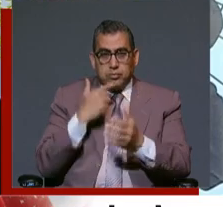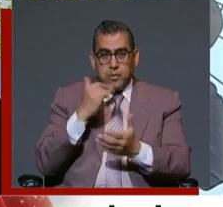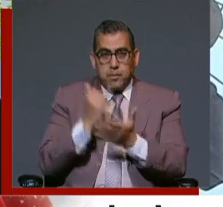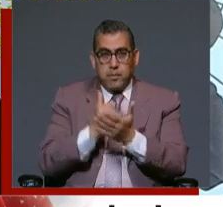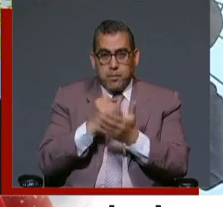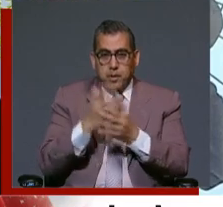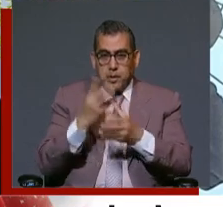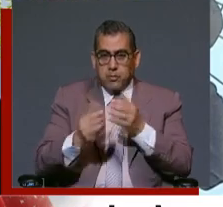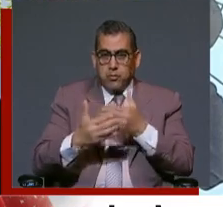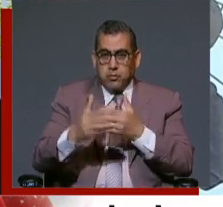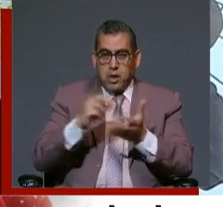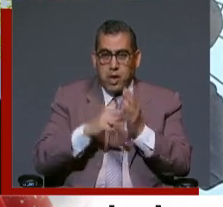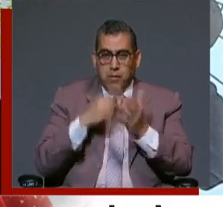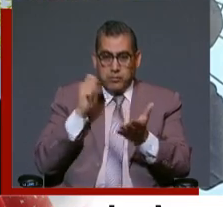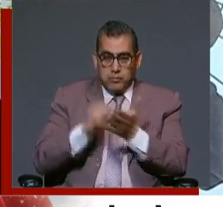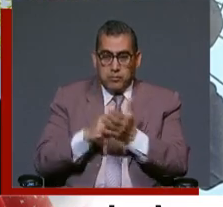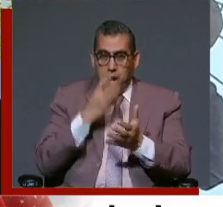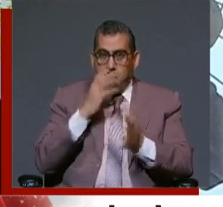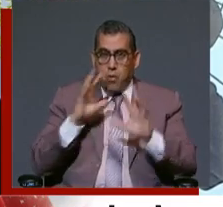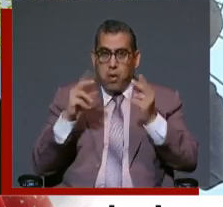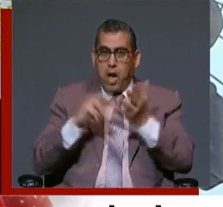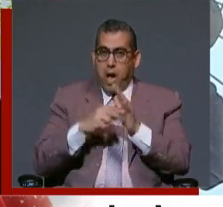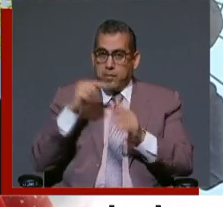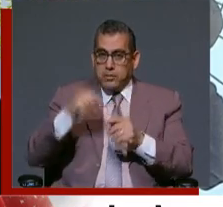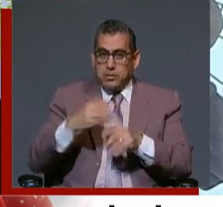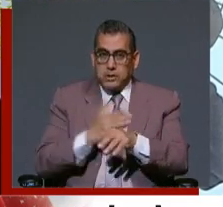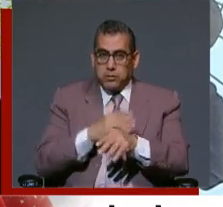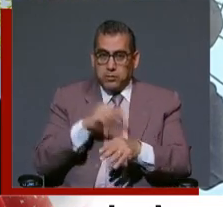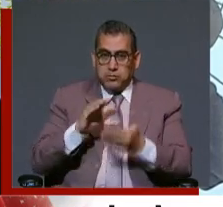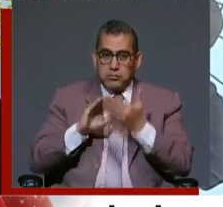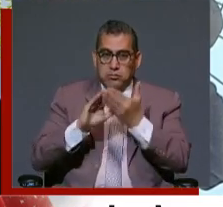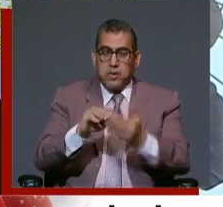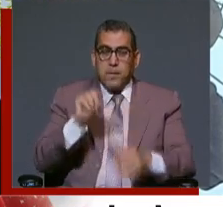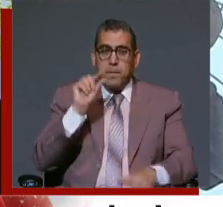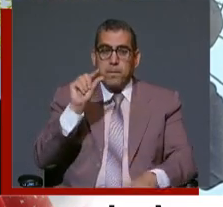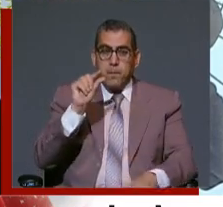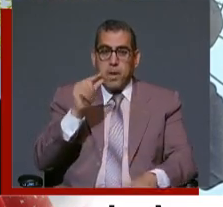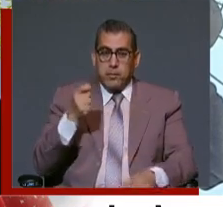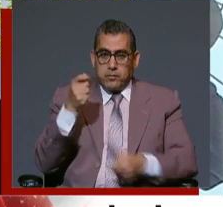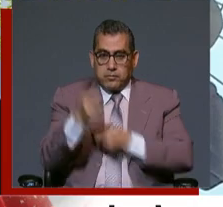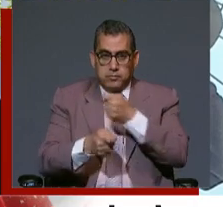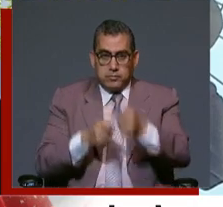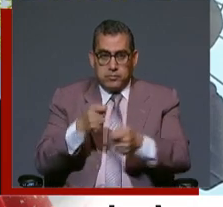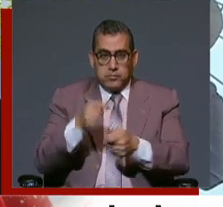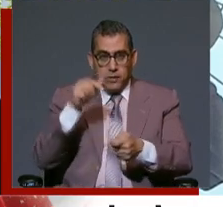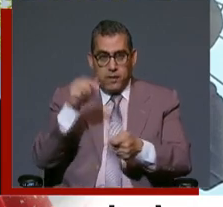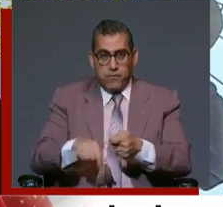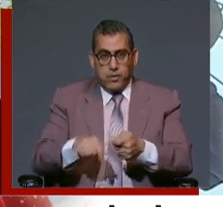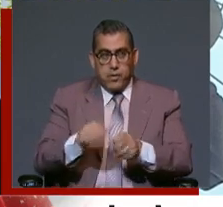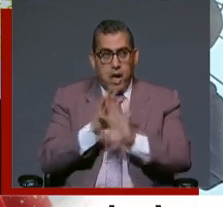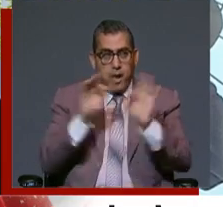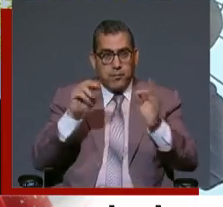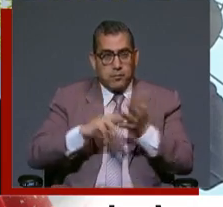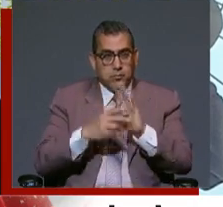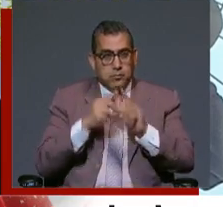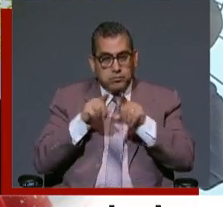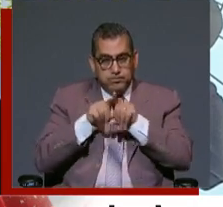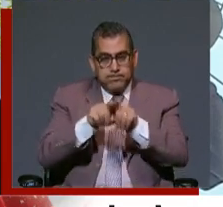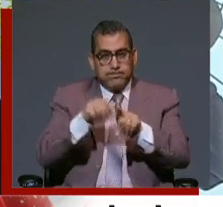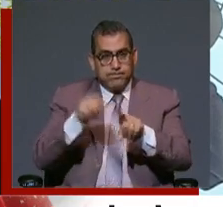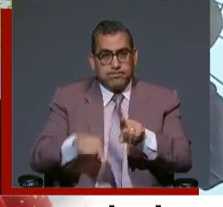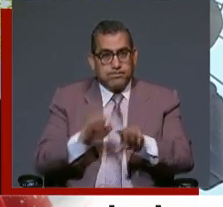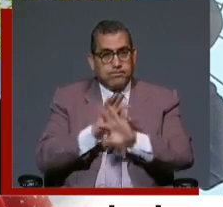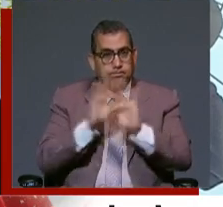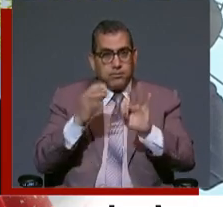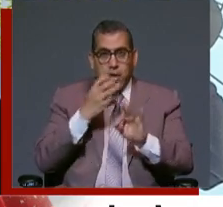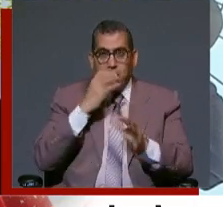ضد الصدمات المناخية، وذلك بدعم برامج لتمويل مخاطر المرتبطة بالكوارث الطبيعية والتي